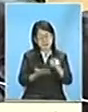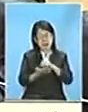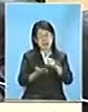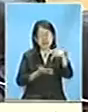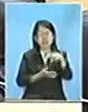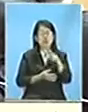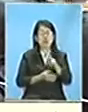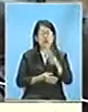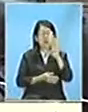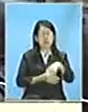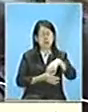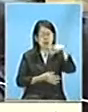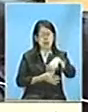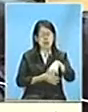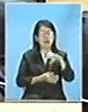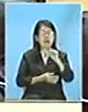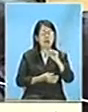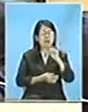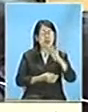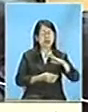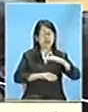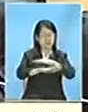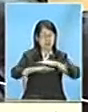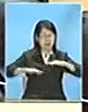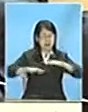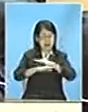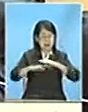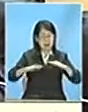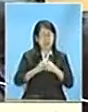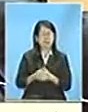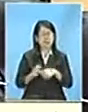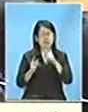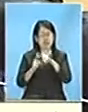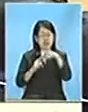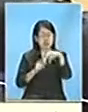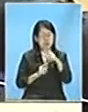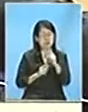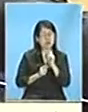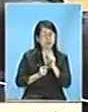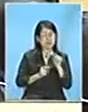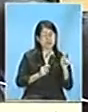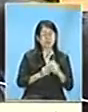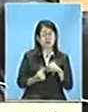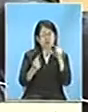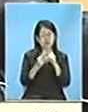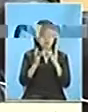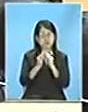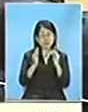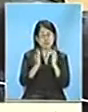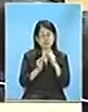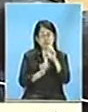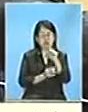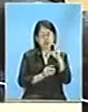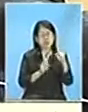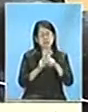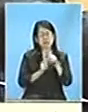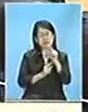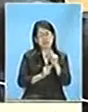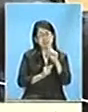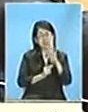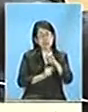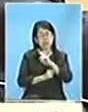บับที่พ.ศ.วุฒิสภาตามที่ประชุมวุฒิสภาครั้งที่24สมัยสถาบันนิติบัญญัติวันจันทร์ที่